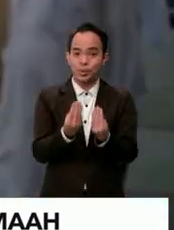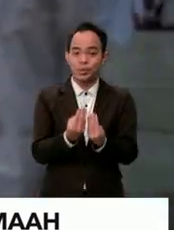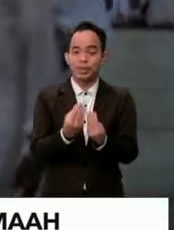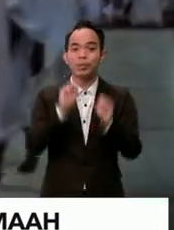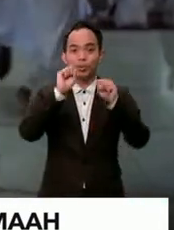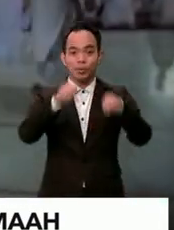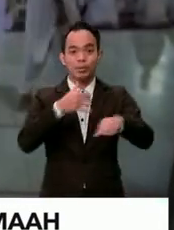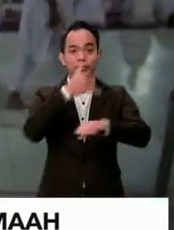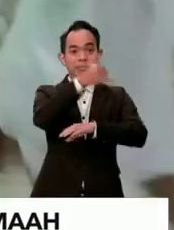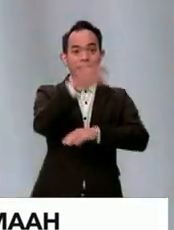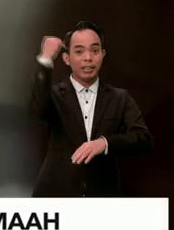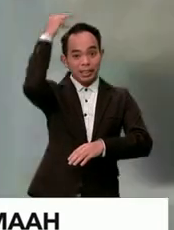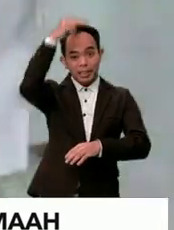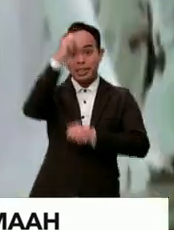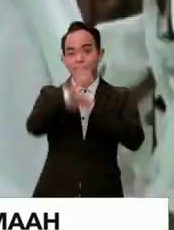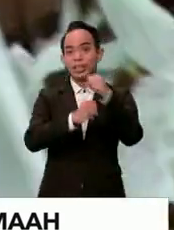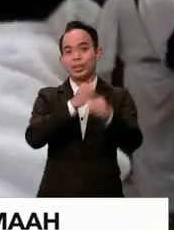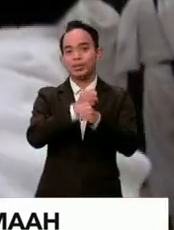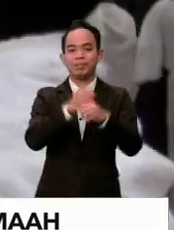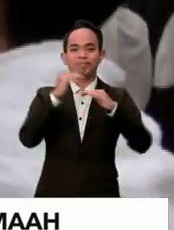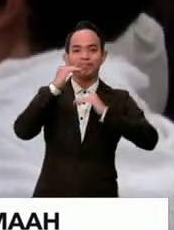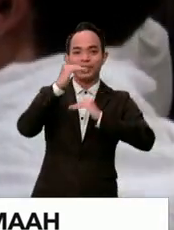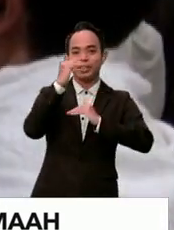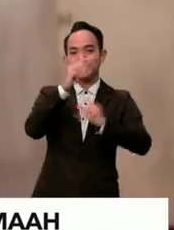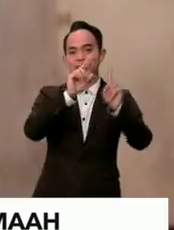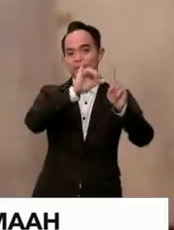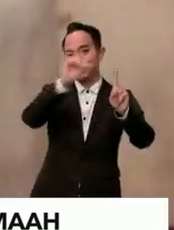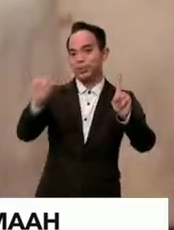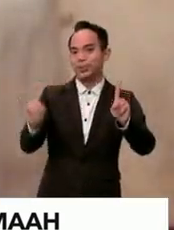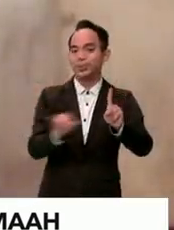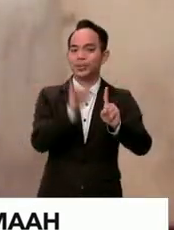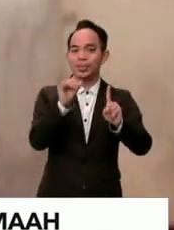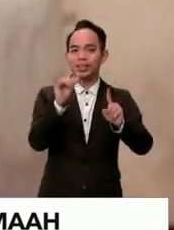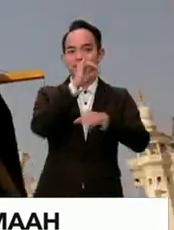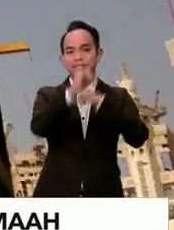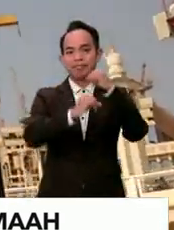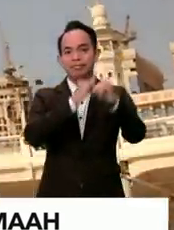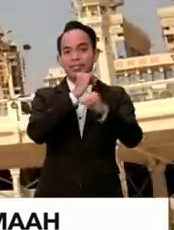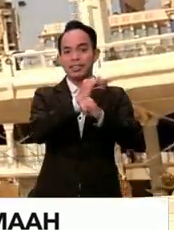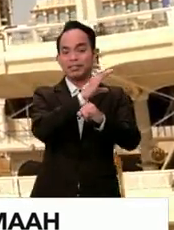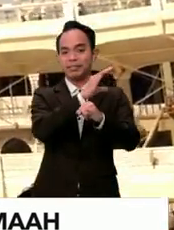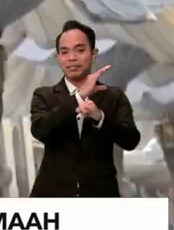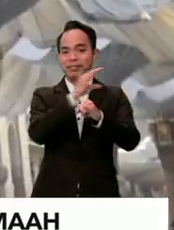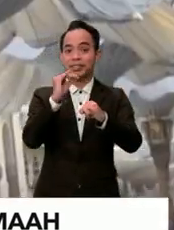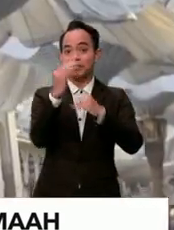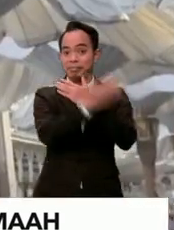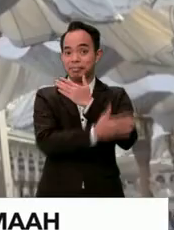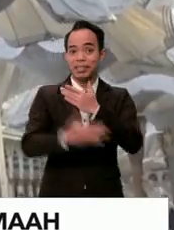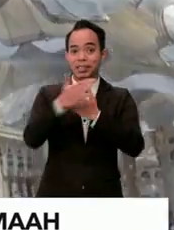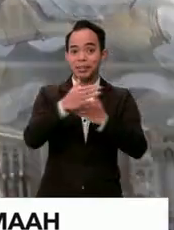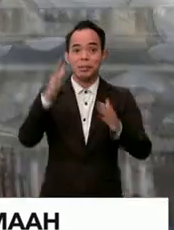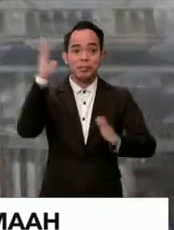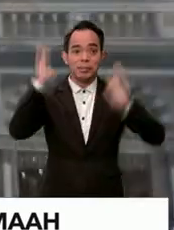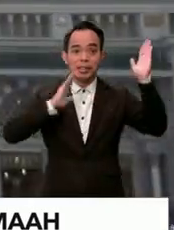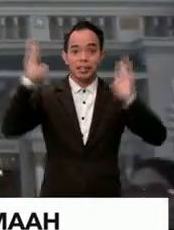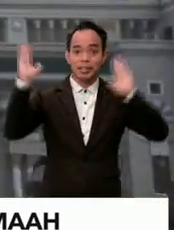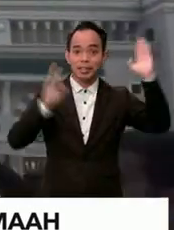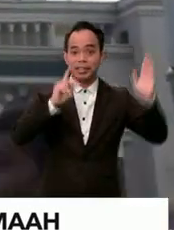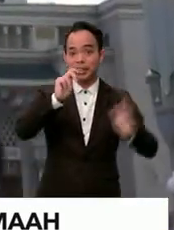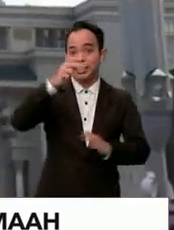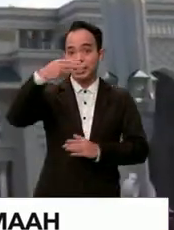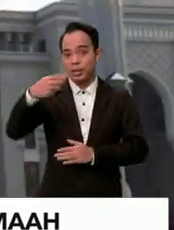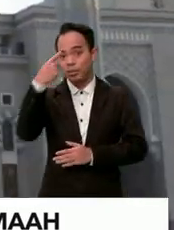dibenarkan bagi musim haji tahun ini terhadap kepada sejuta jemaah tempatan dan antar bangsa bagi mengisi pulsa tabung Haji menjengkelkan khas